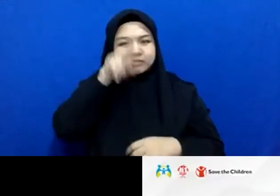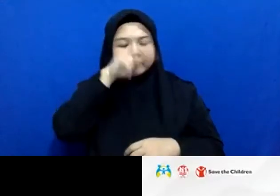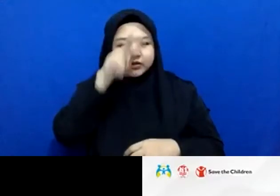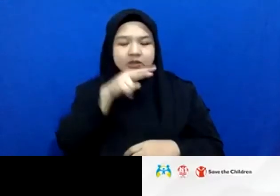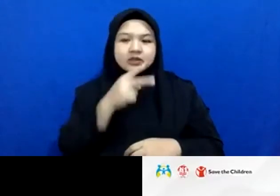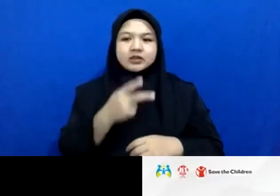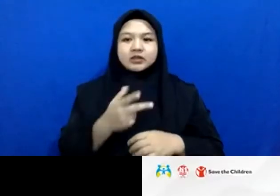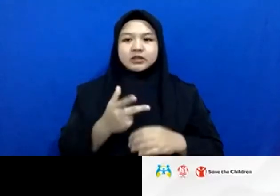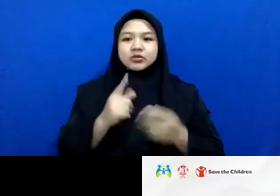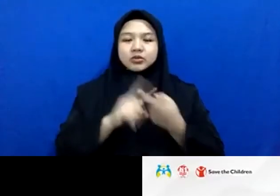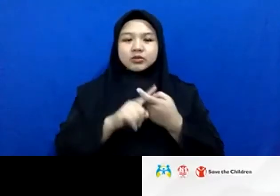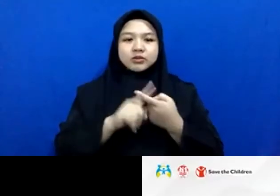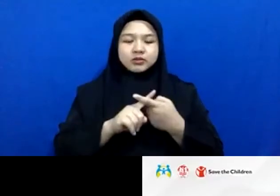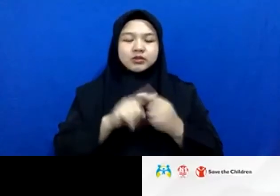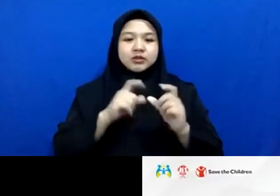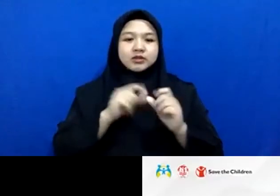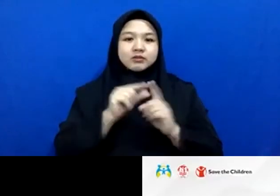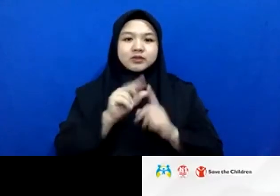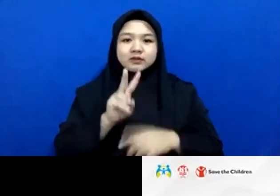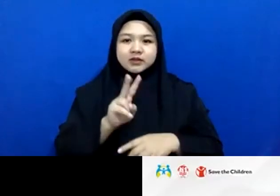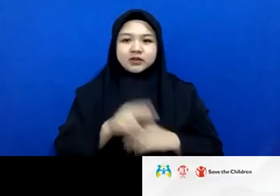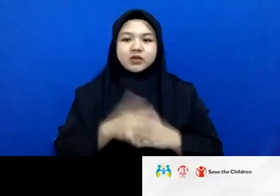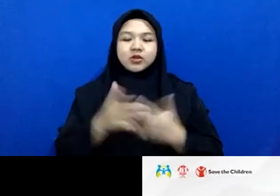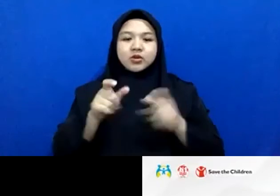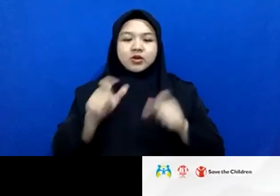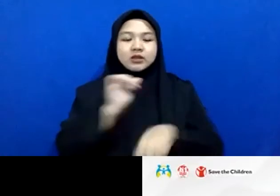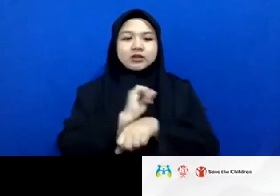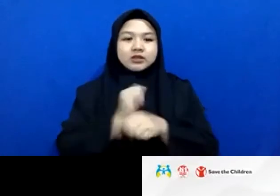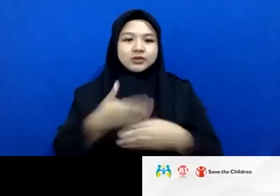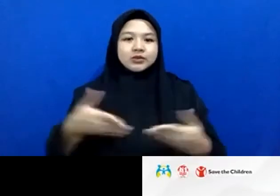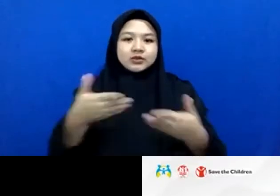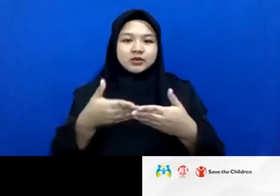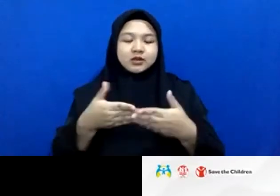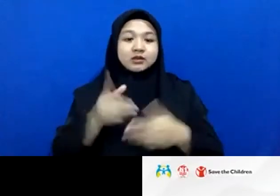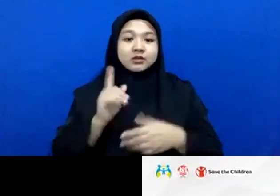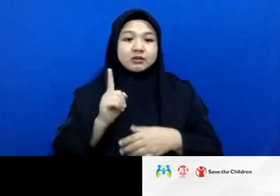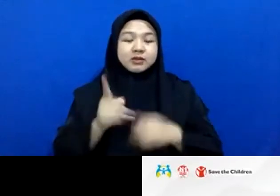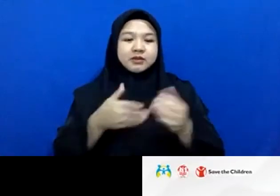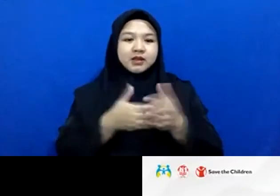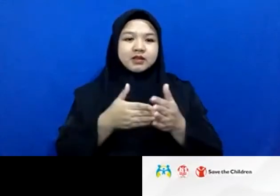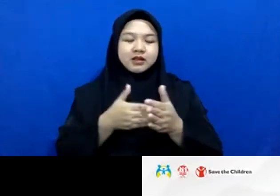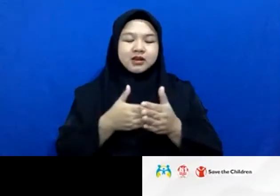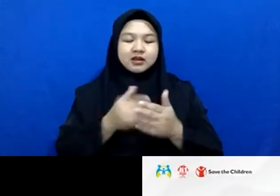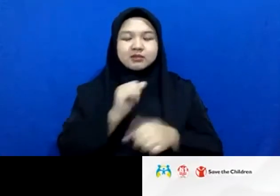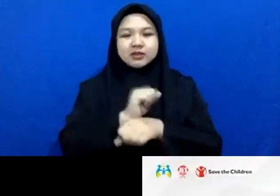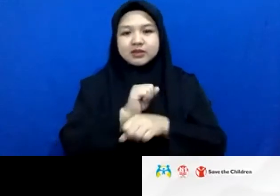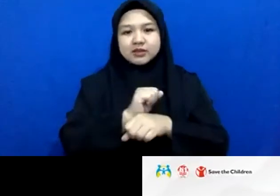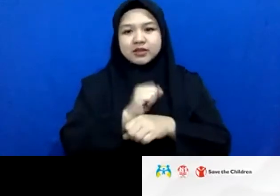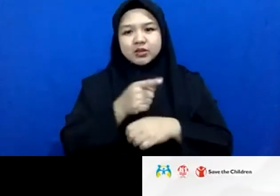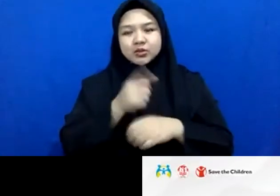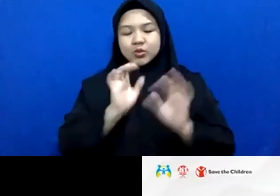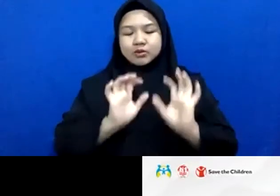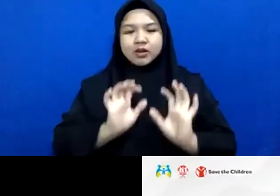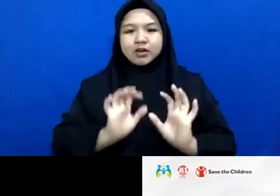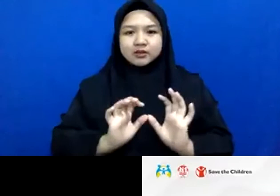tingkat teman-teman supervisi, dalam hal ini teman-teman pekerja sosial. Karena tantangan dalam bekerja dengan anak itu luar